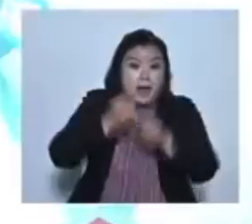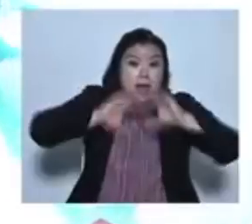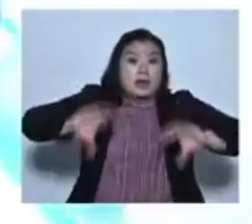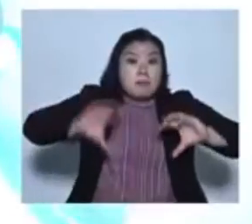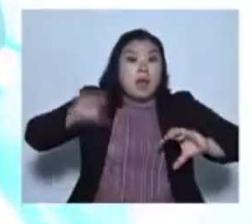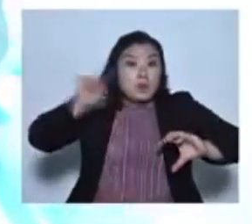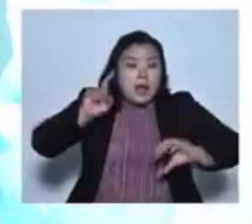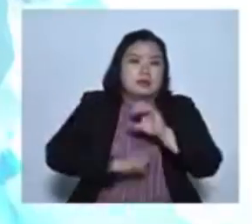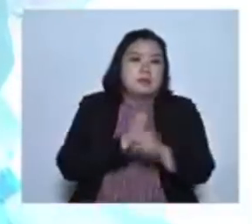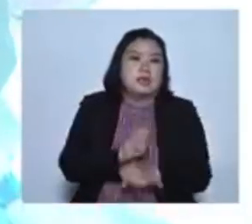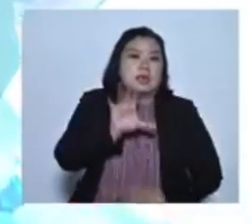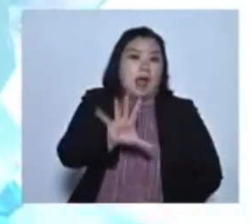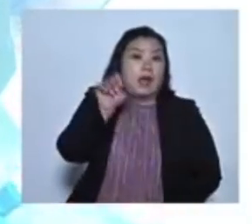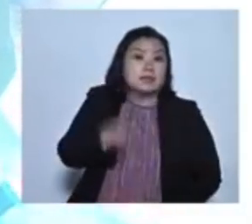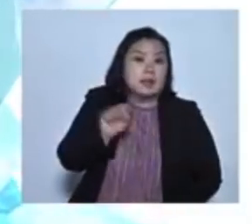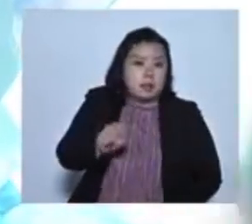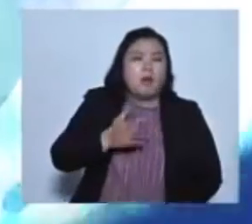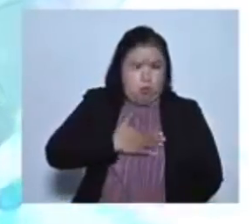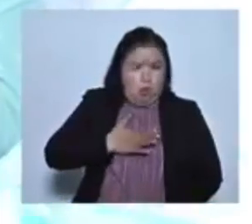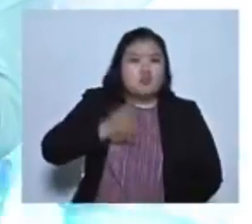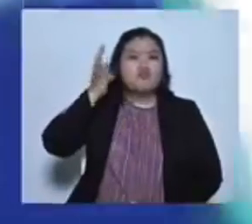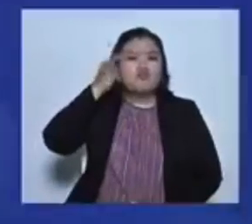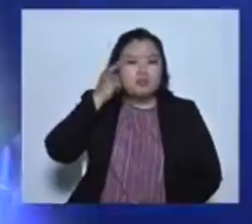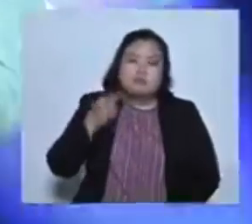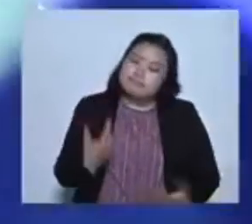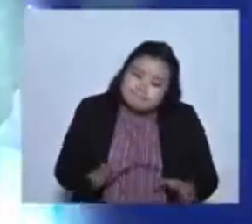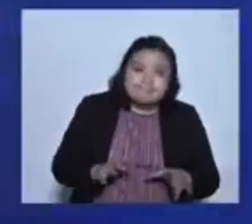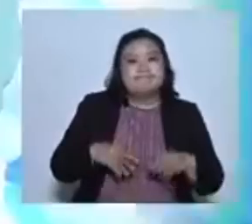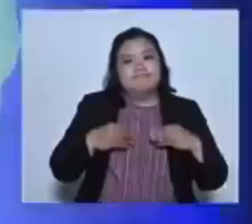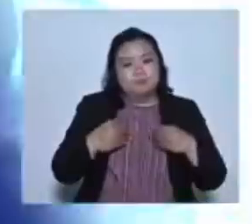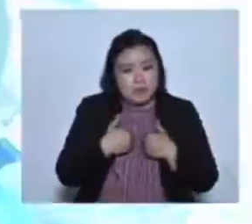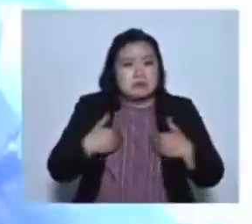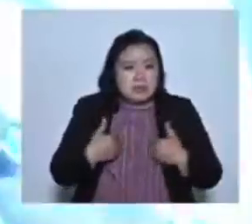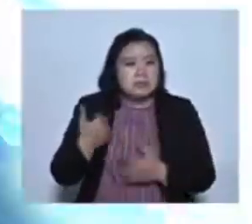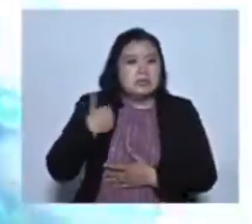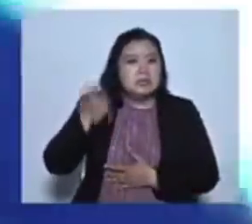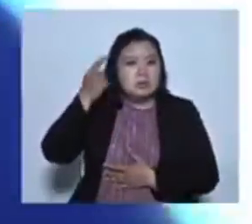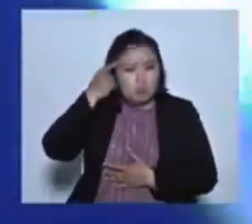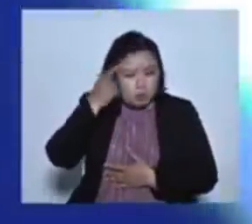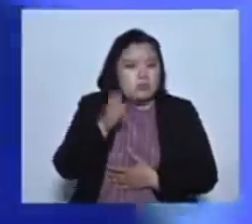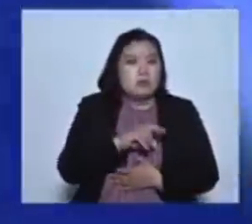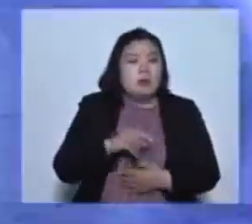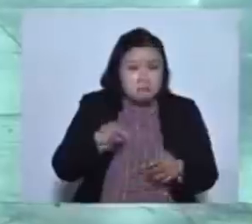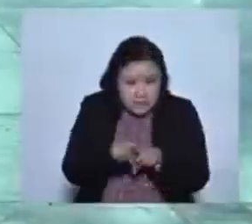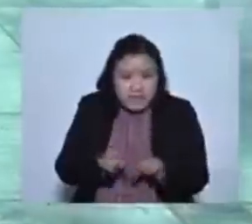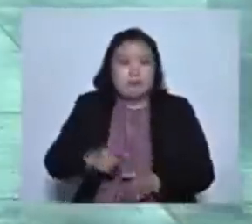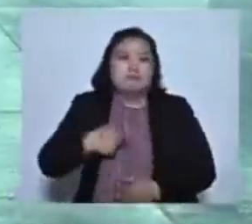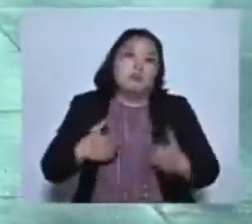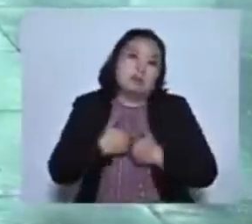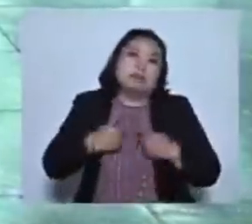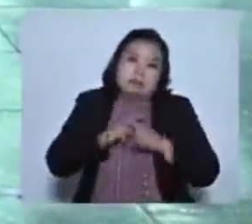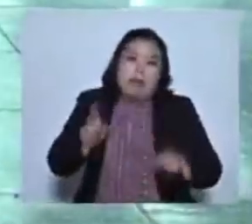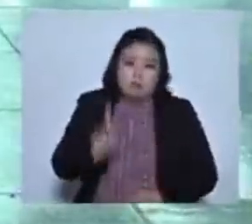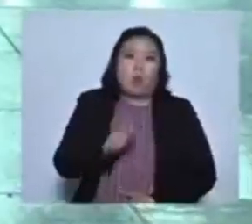5ปีผมรู้ว่าทุกคนเหนื่อยผมบางครั้งผมก็เหนื่อยแต่ผมเหนื่อยไม่